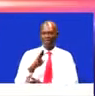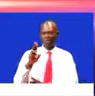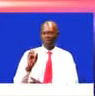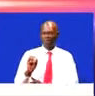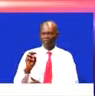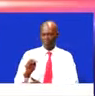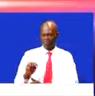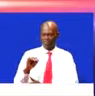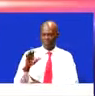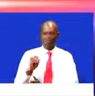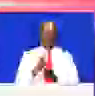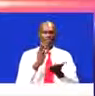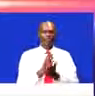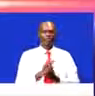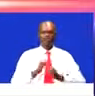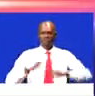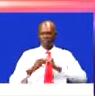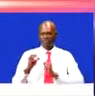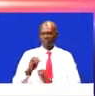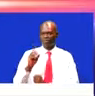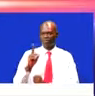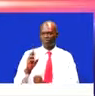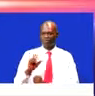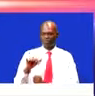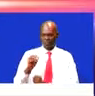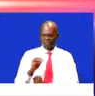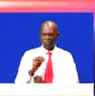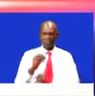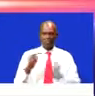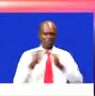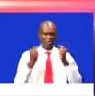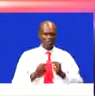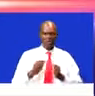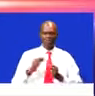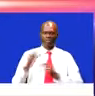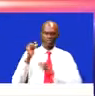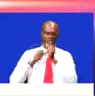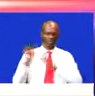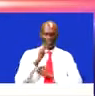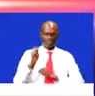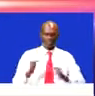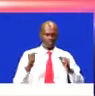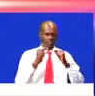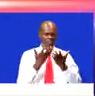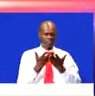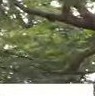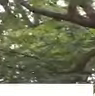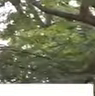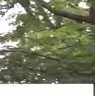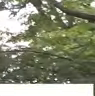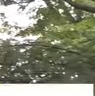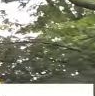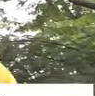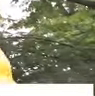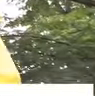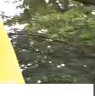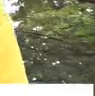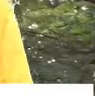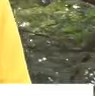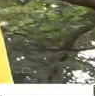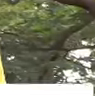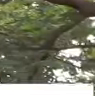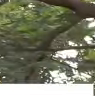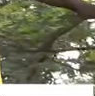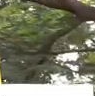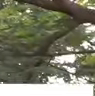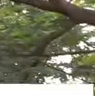doyo UDA mabende niwore alunoyo. Sayo kalo were weko majenzi mabende osebido kaedo pinyo wa marke kwanza. Mwani karatuwa nizibiga than